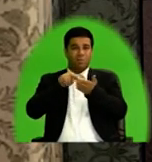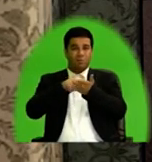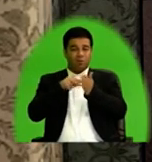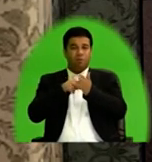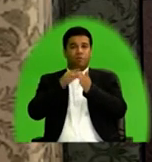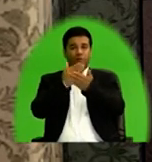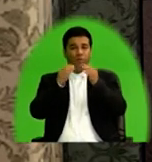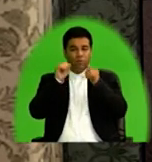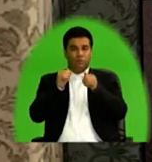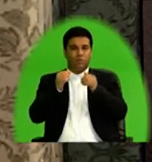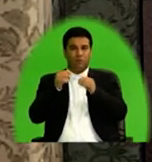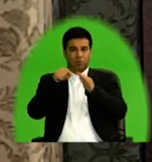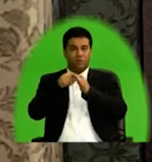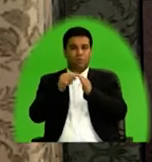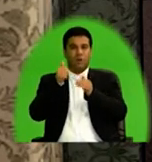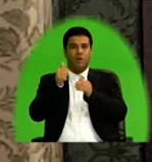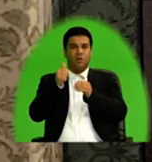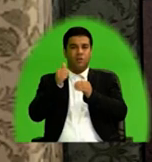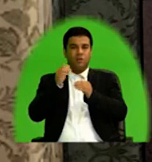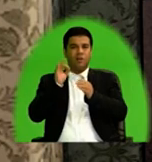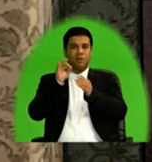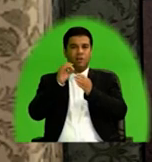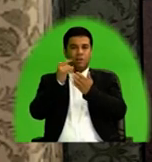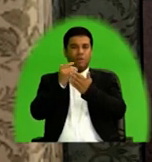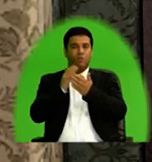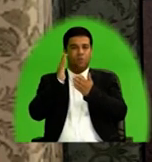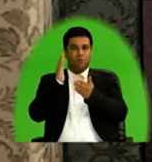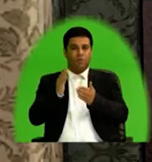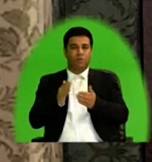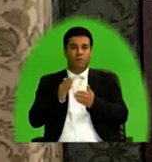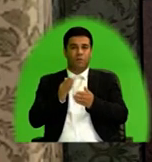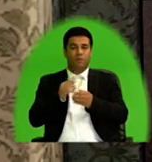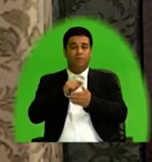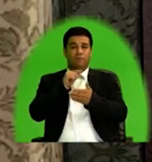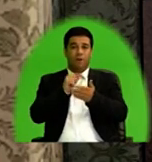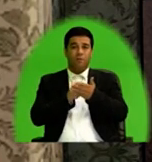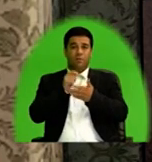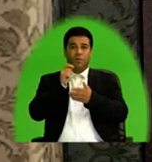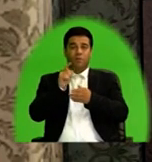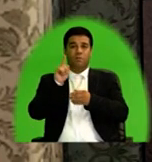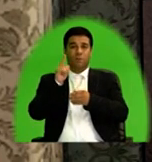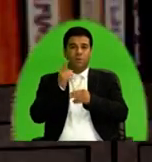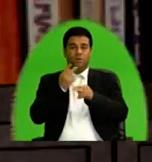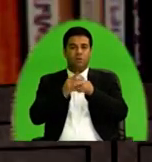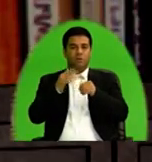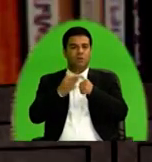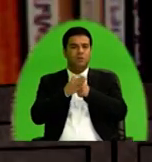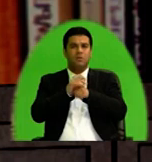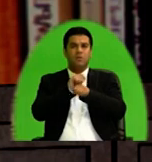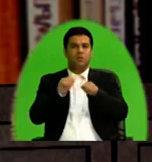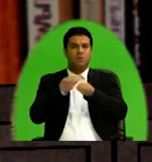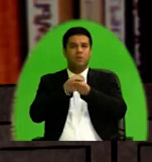мы можем достигнуть очень хороших результатов. Возникает вопрос, почему неэффективно наказывать